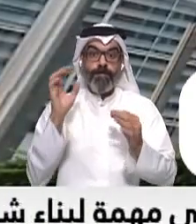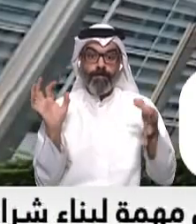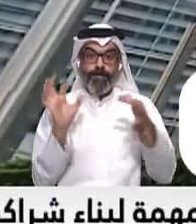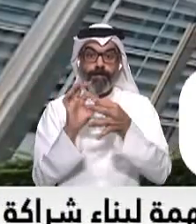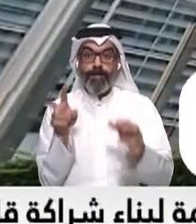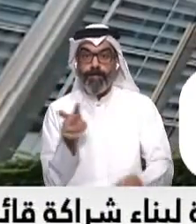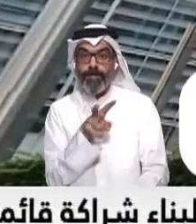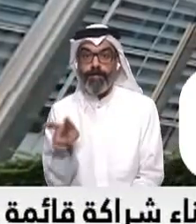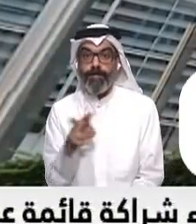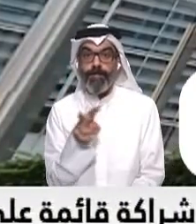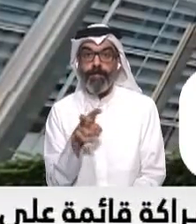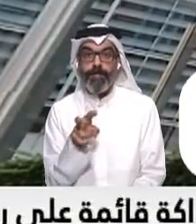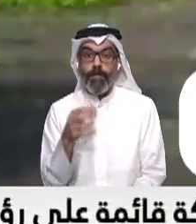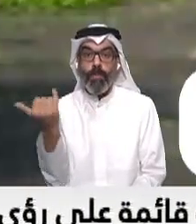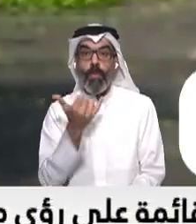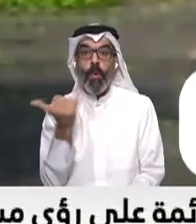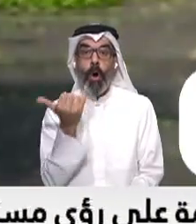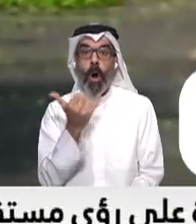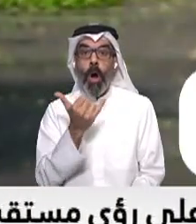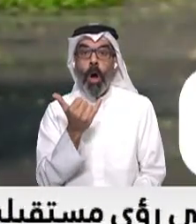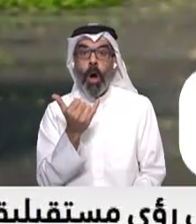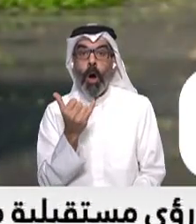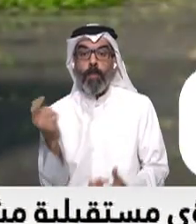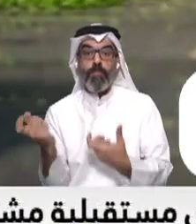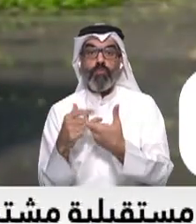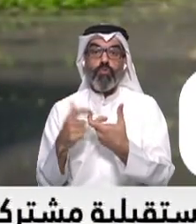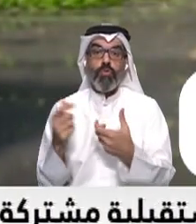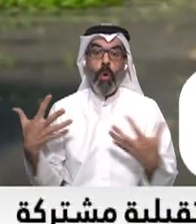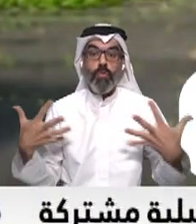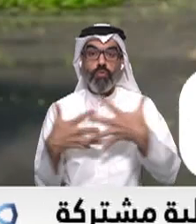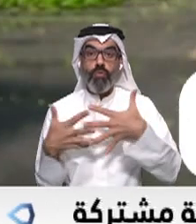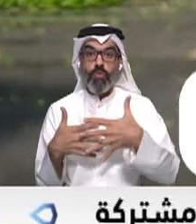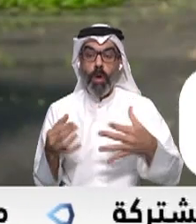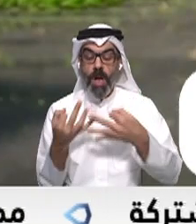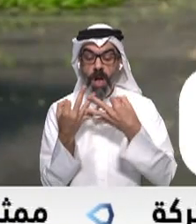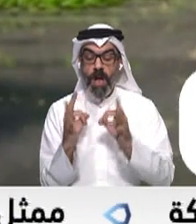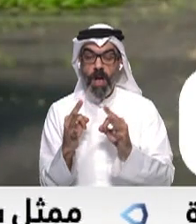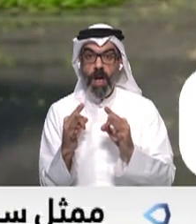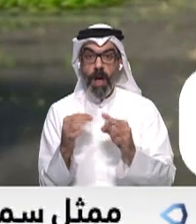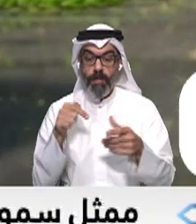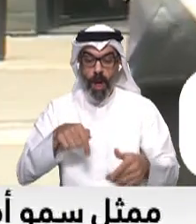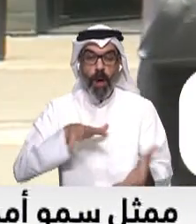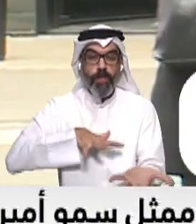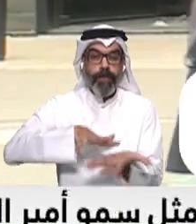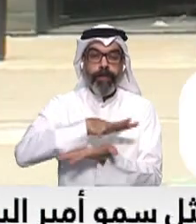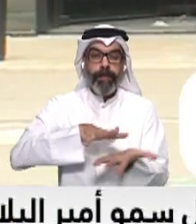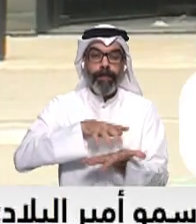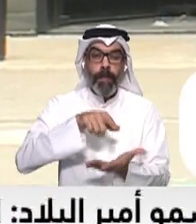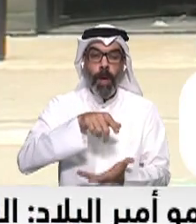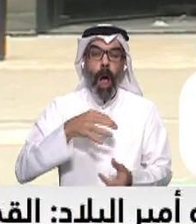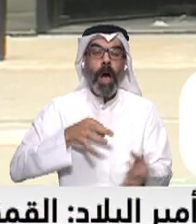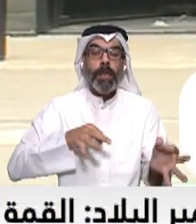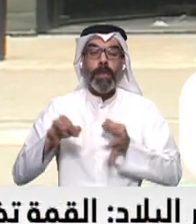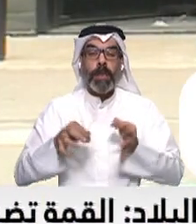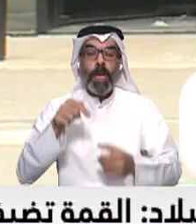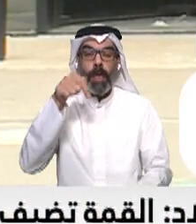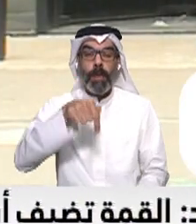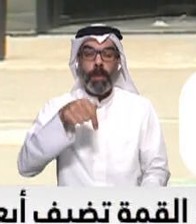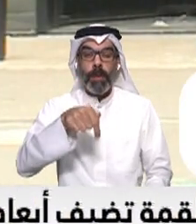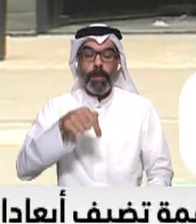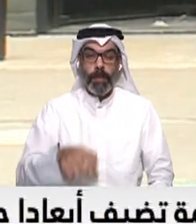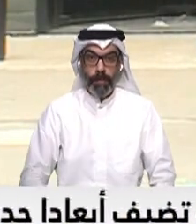إلى آفاق أرحب مع الشركاء الاستراتيجيين في ظل هذه الظروف الجيوسياسية الراهنة.